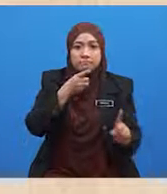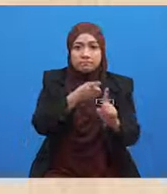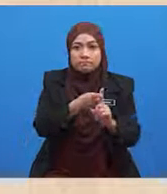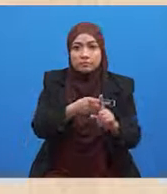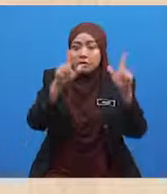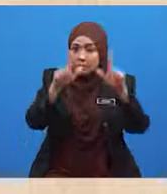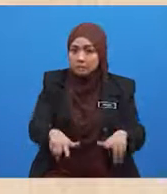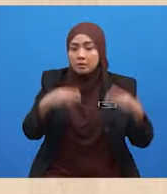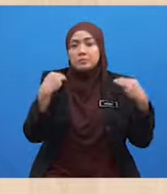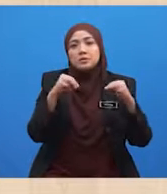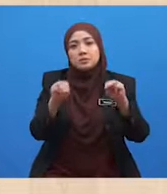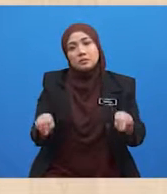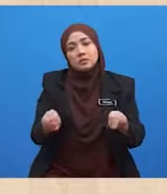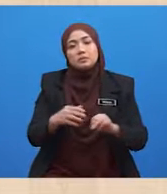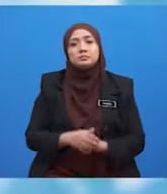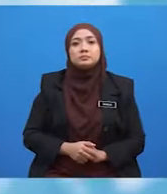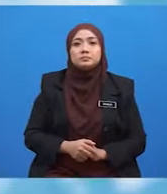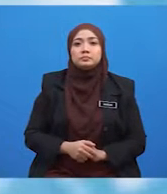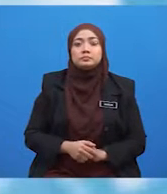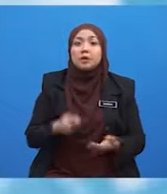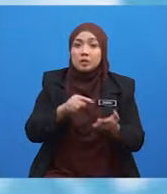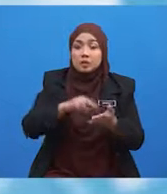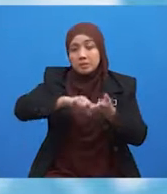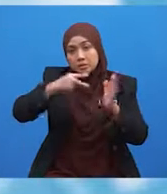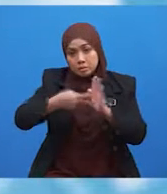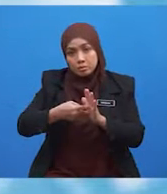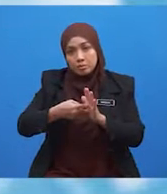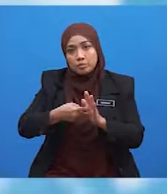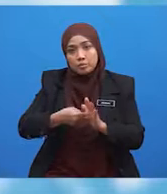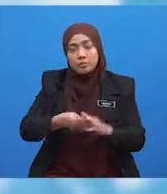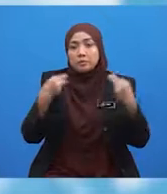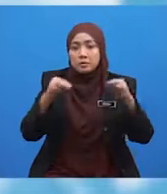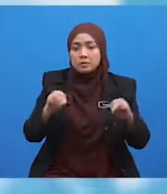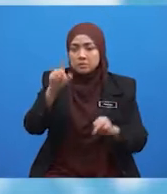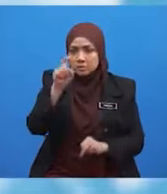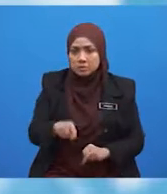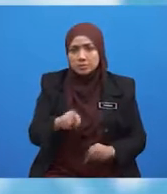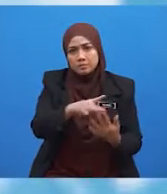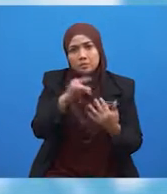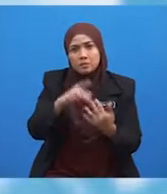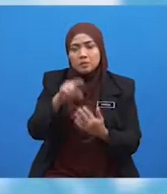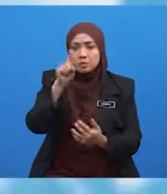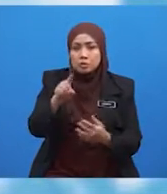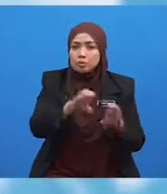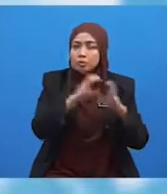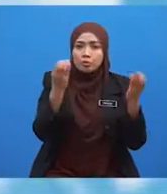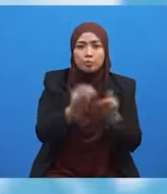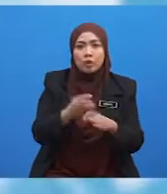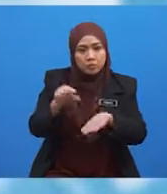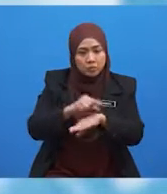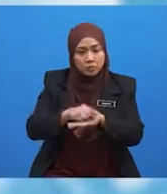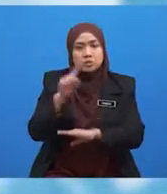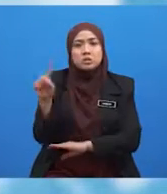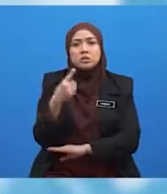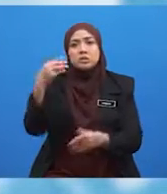peletakkan pasaran ini membahas out pemasar perlu memilih satu kelompok pengguna saja